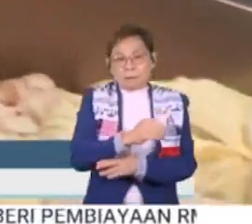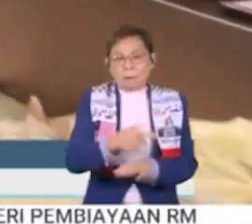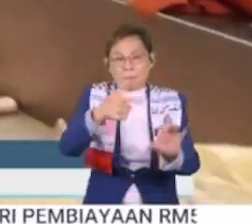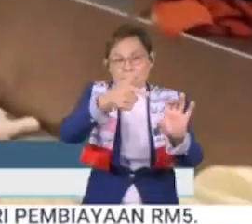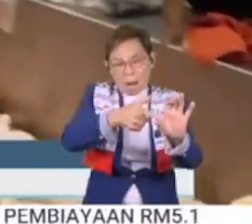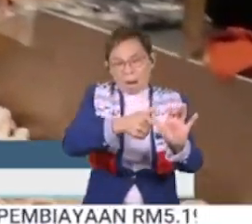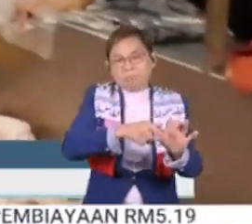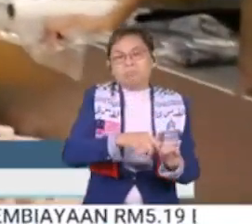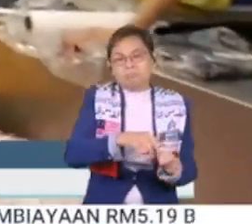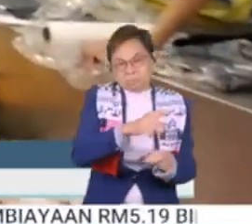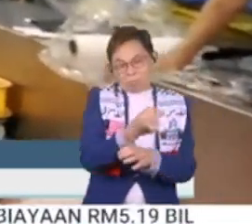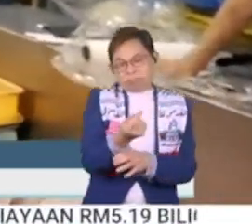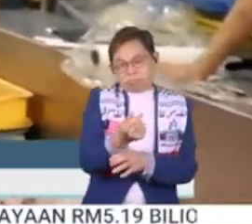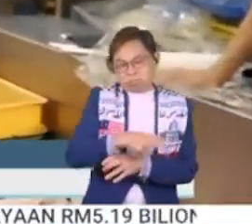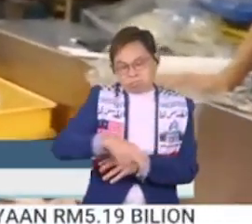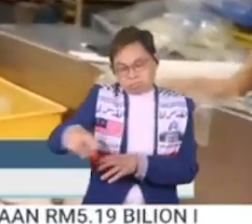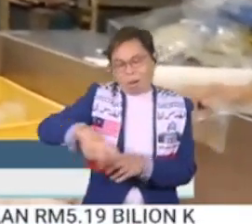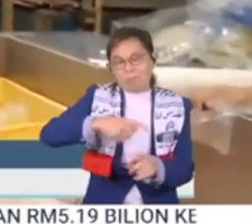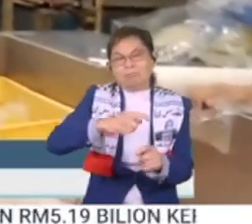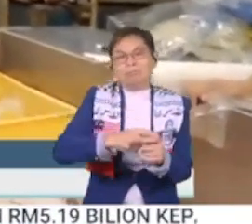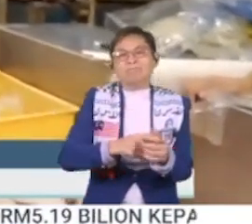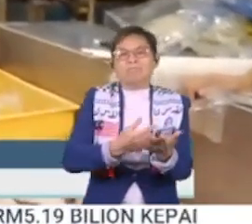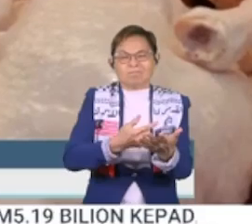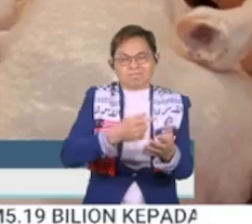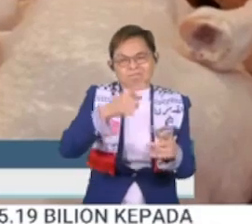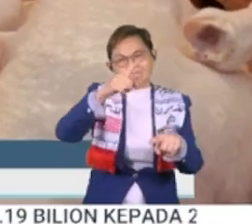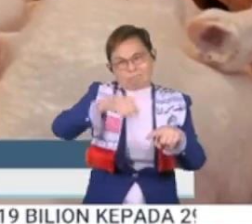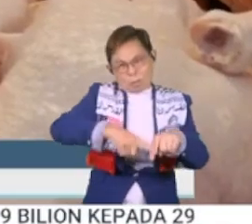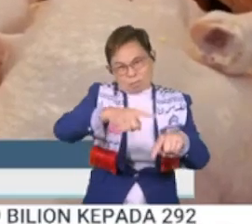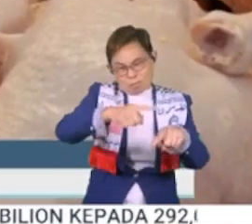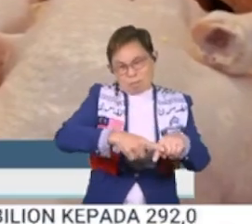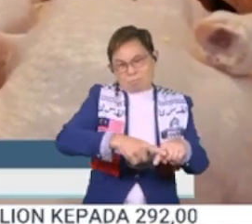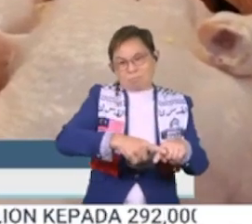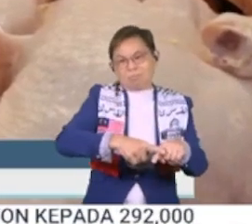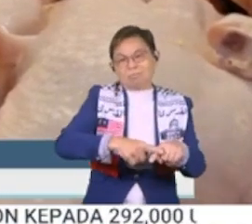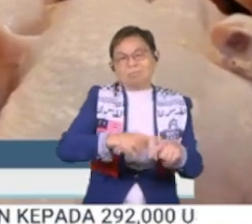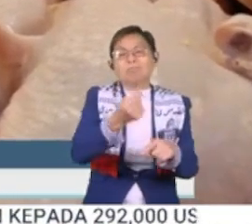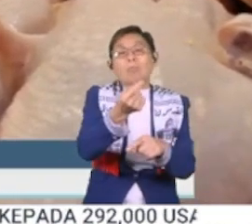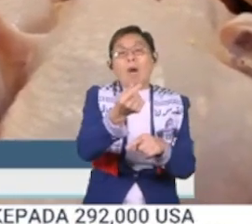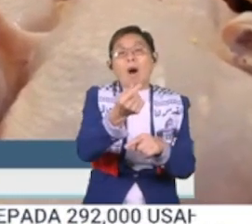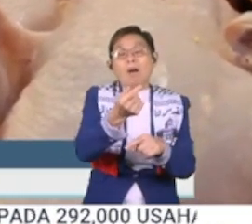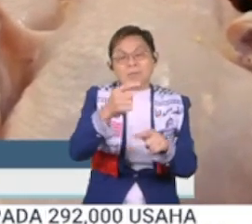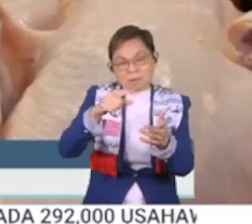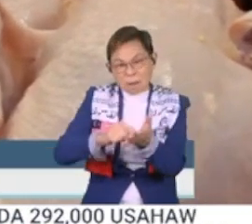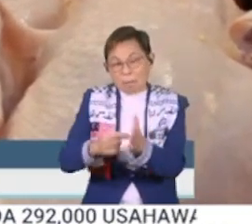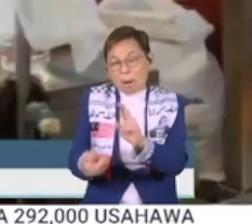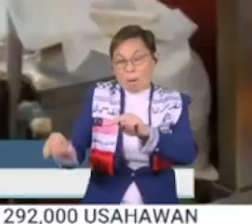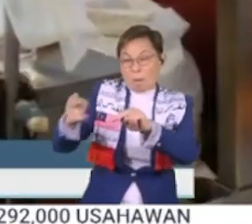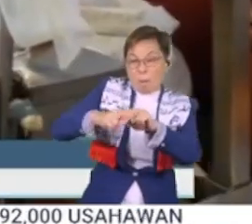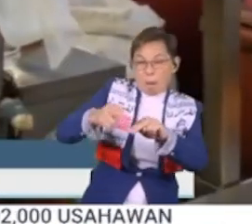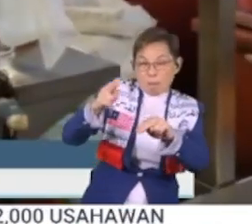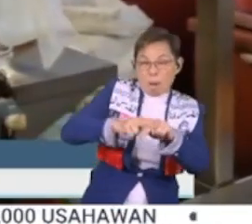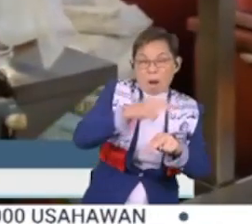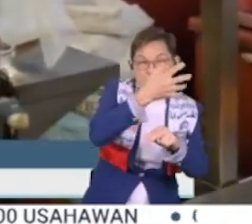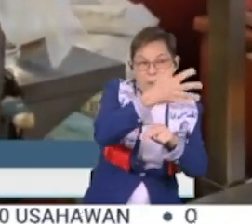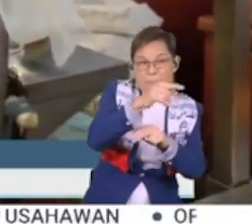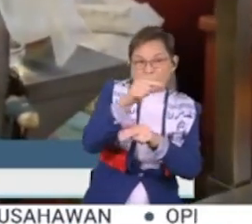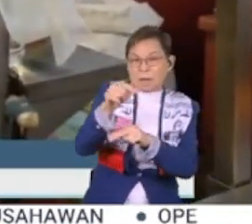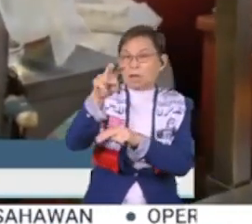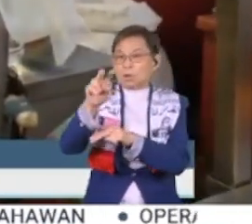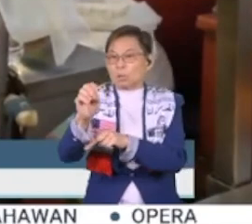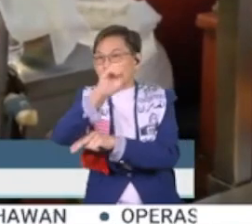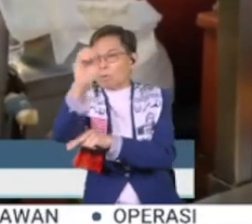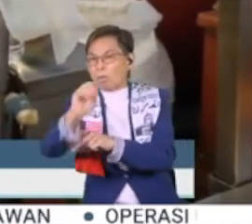dan kos logistik mempengaruhi penentuan harga ayam di Sabah ini menyebabkan berlaku peningkatan kos antara 15 hingga